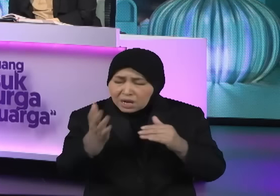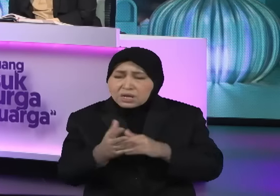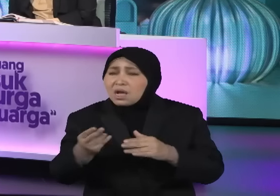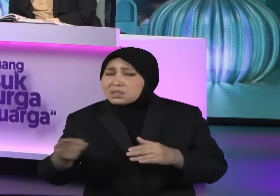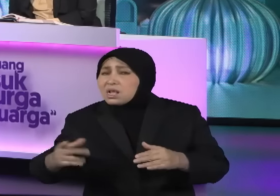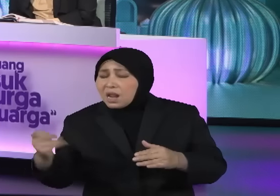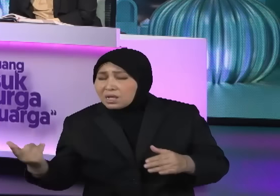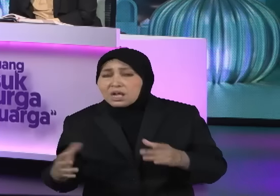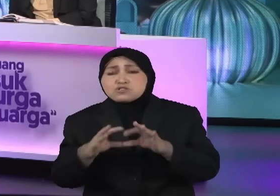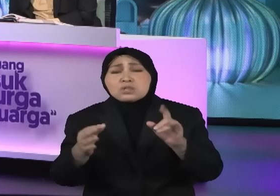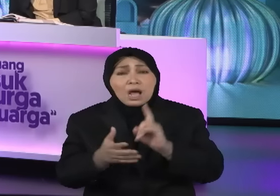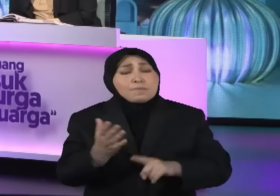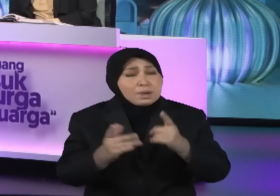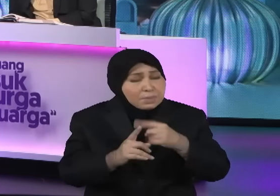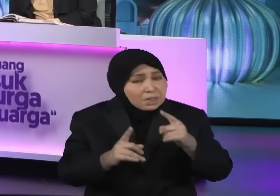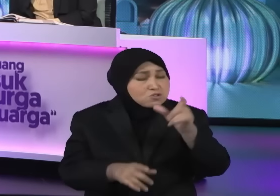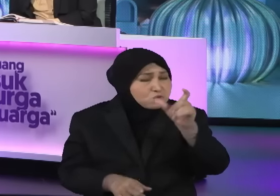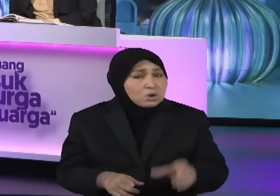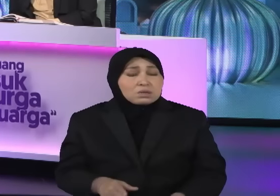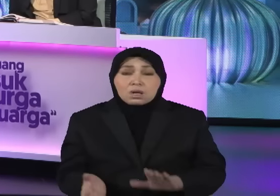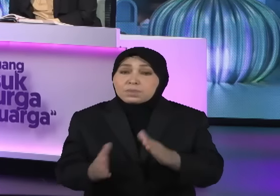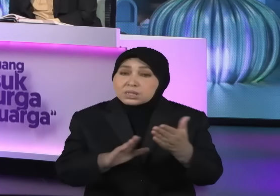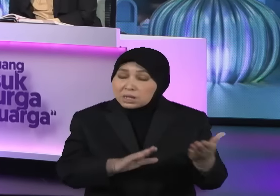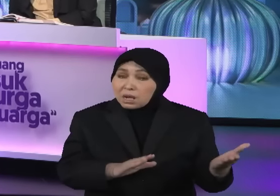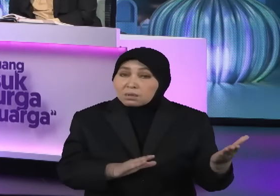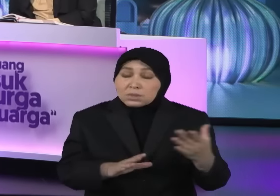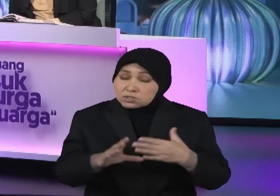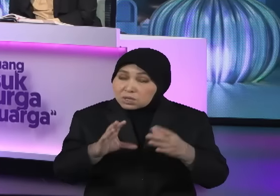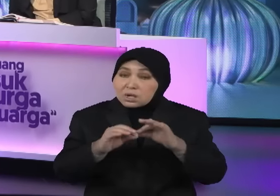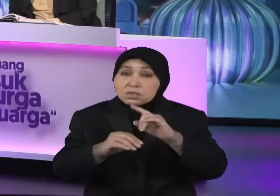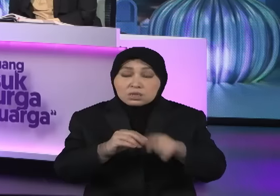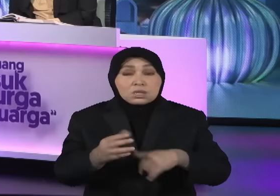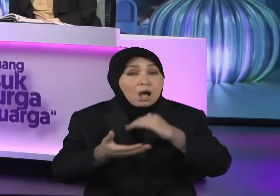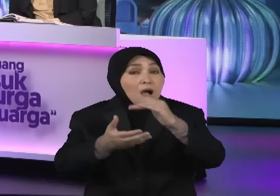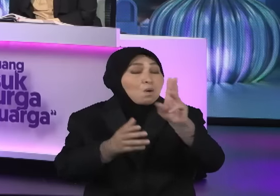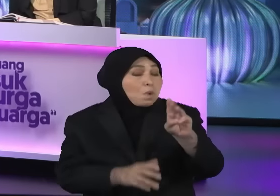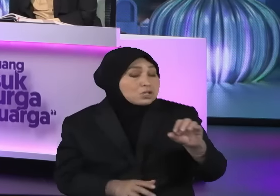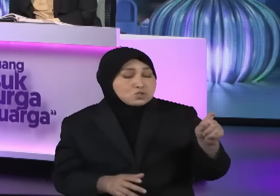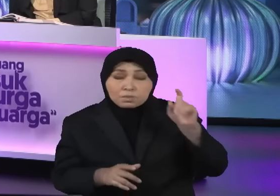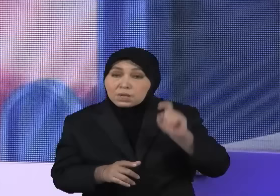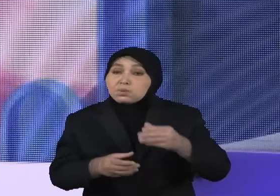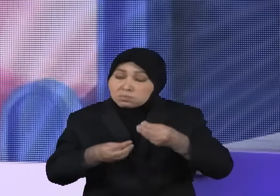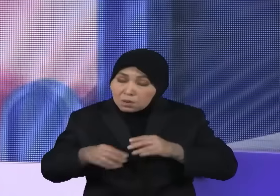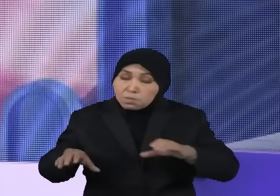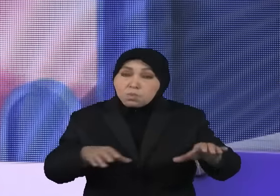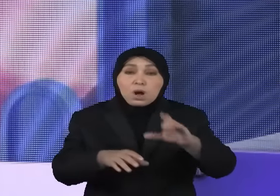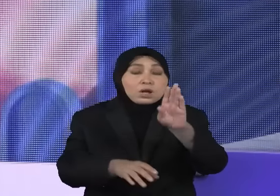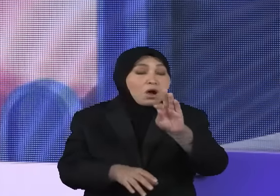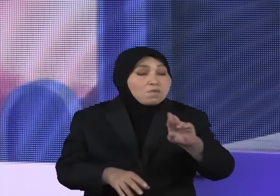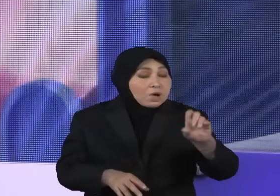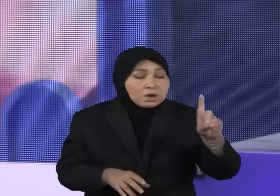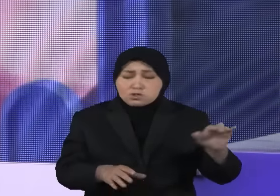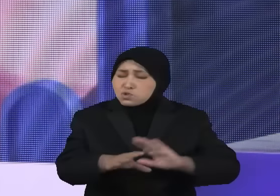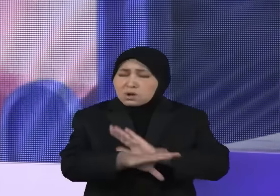Nak ceritanya apa? Apabila seorang itu meninggal, bila bercakap tentang wasiat, perlu ditunaikan dan faraid,